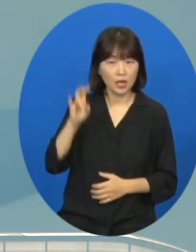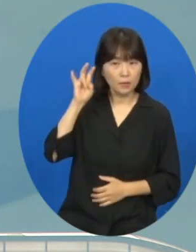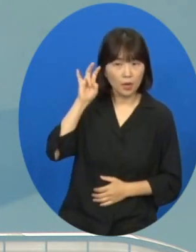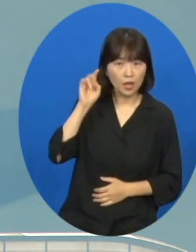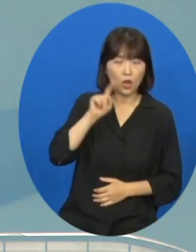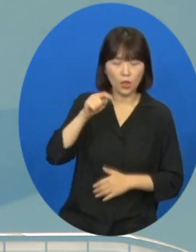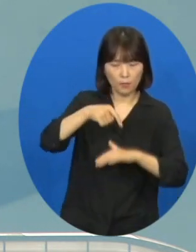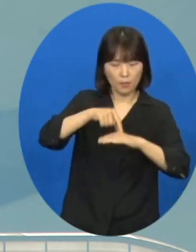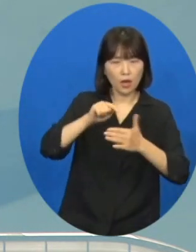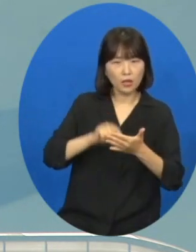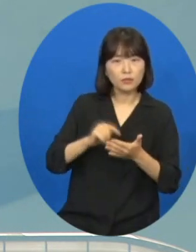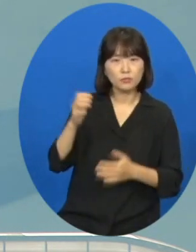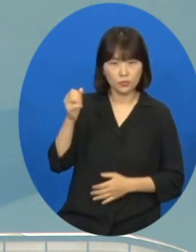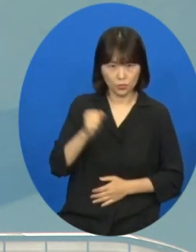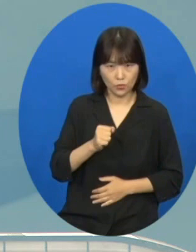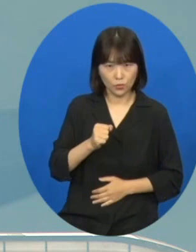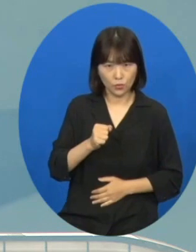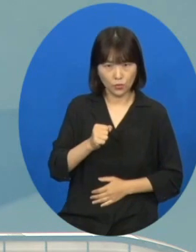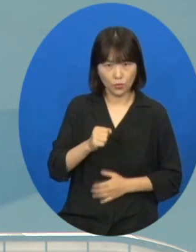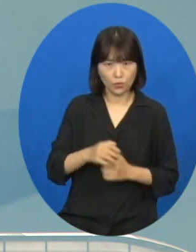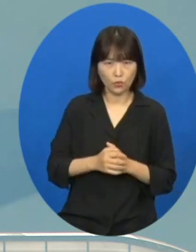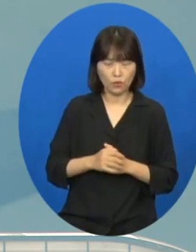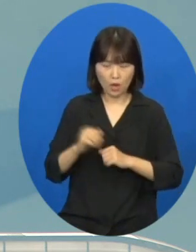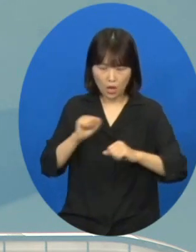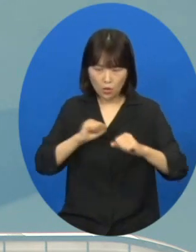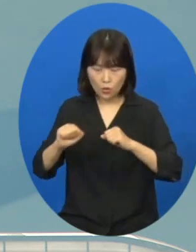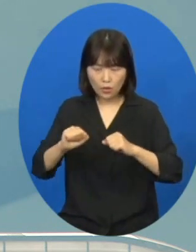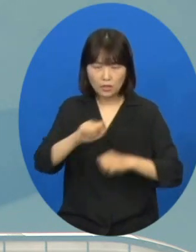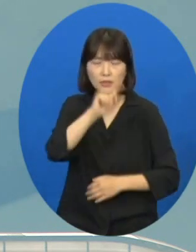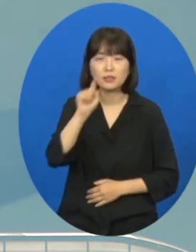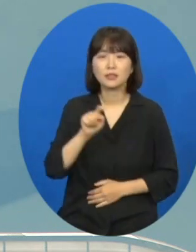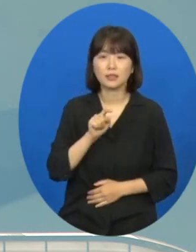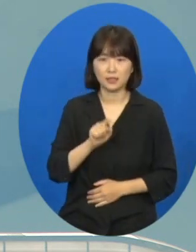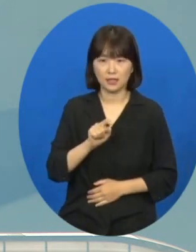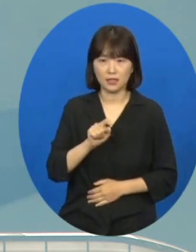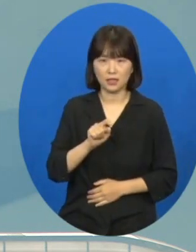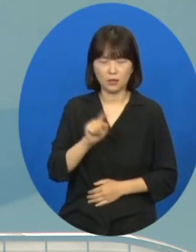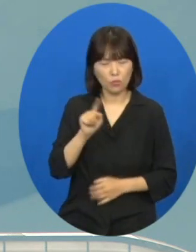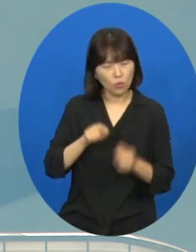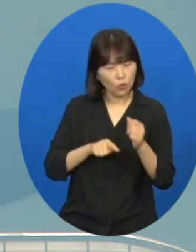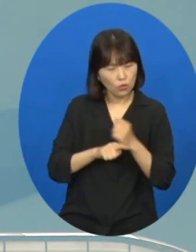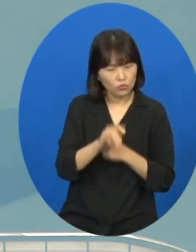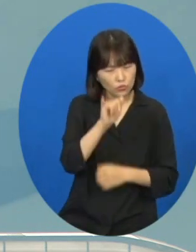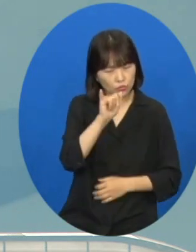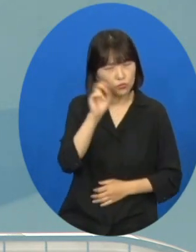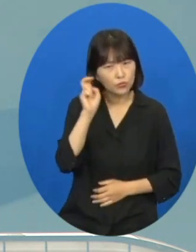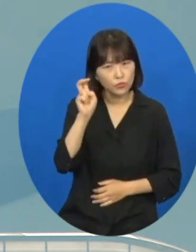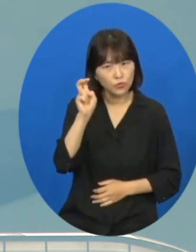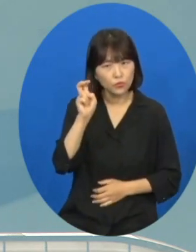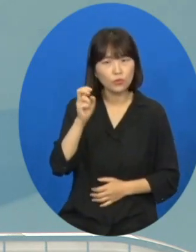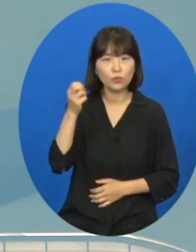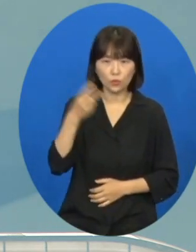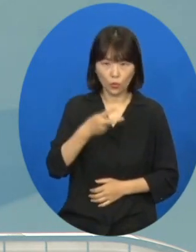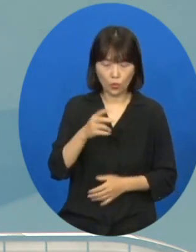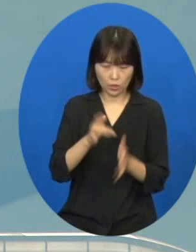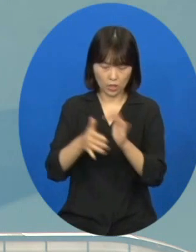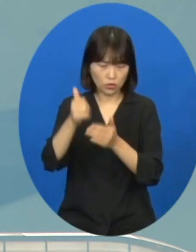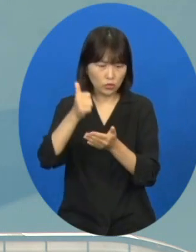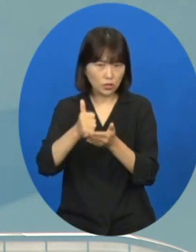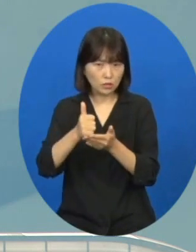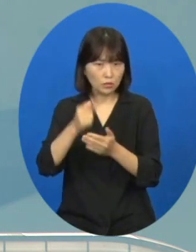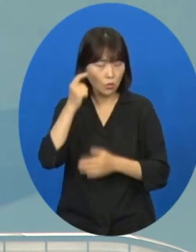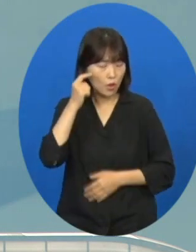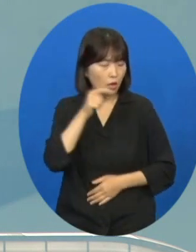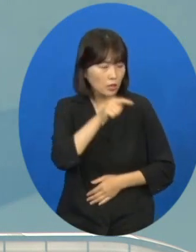어떤 심정이었길래 그렇게 했을까? 뭐가 이유가 있을 거 아니겠습니까? 그리고 예수님은 왜 그렇게